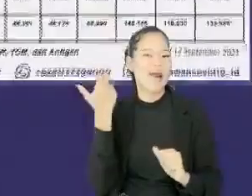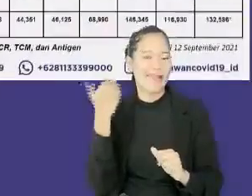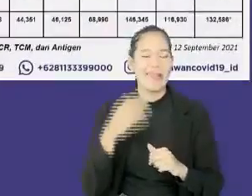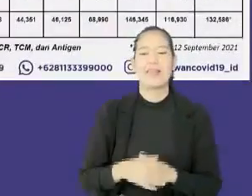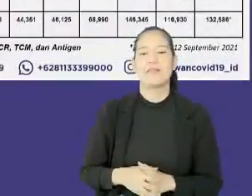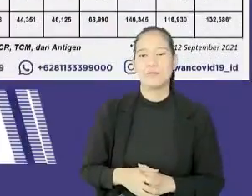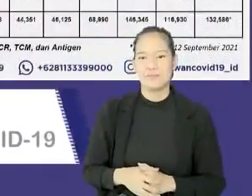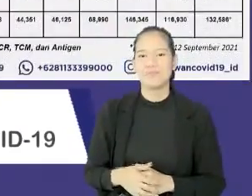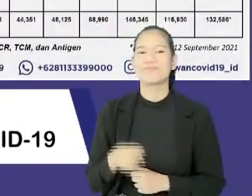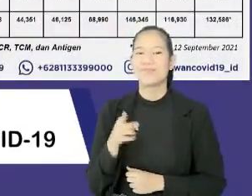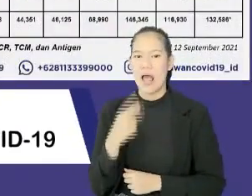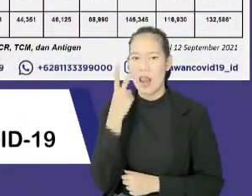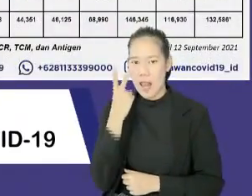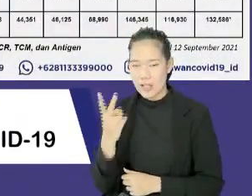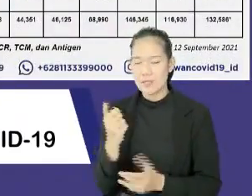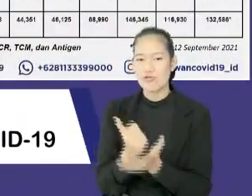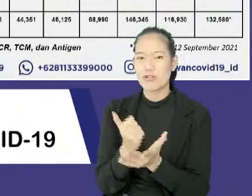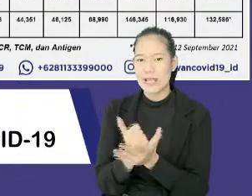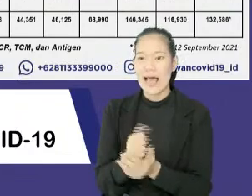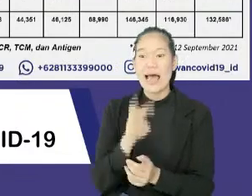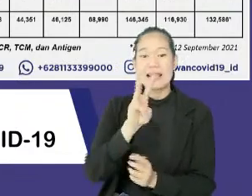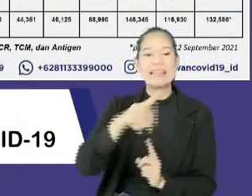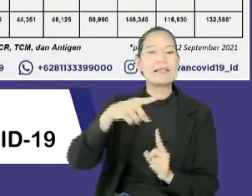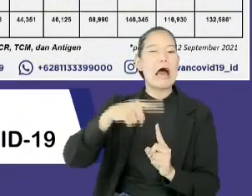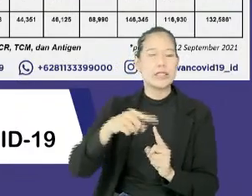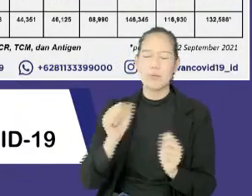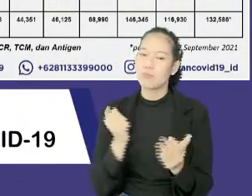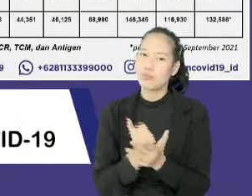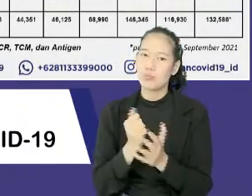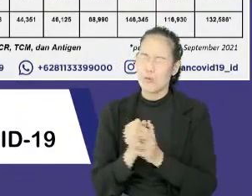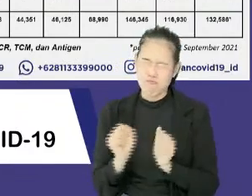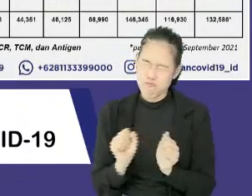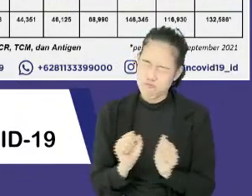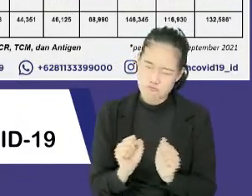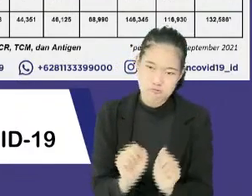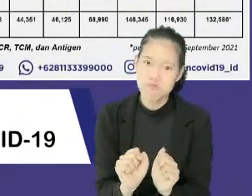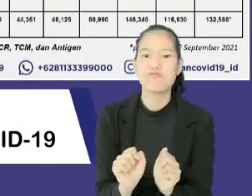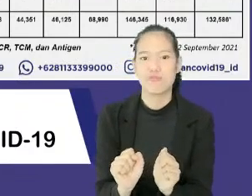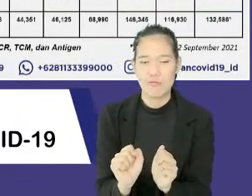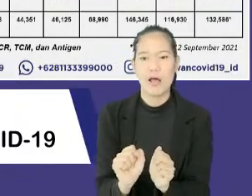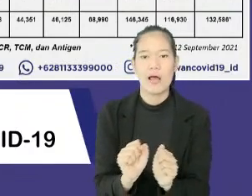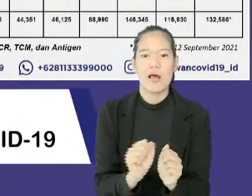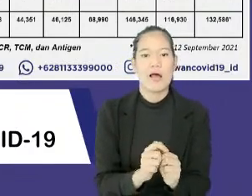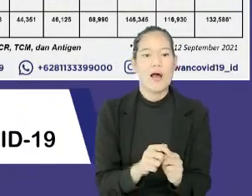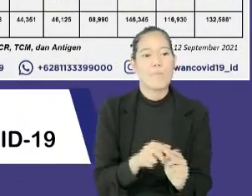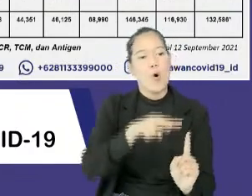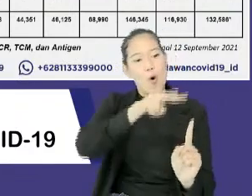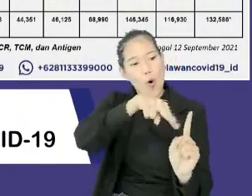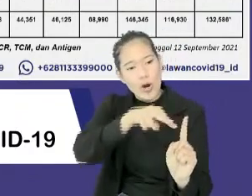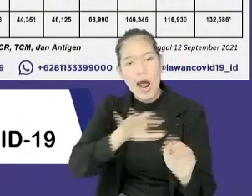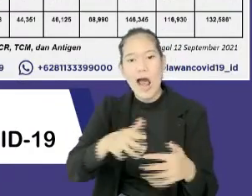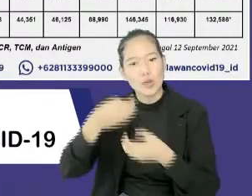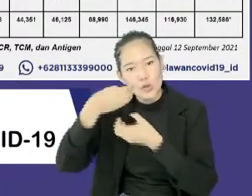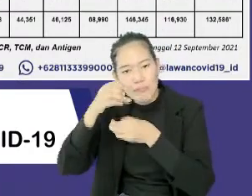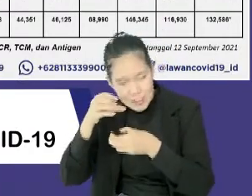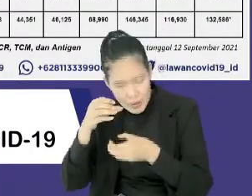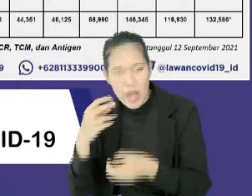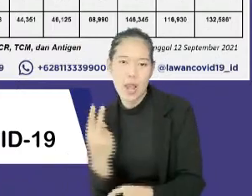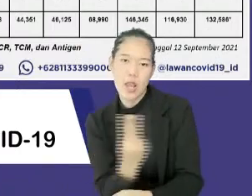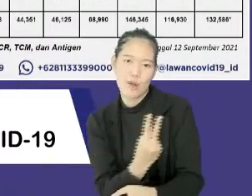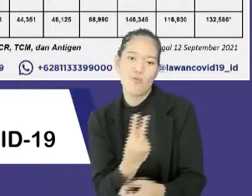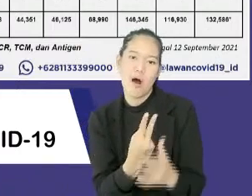2021 jadi kita lihat memang tiga TNI lagi dikencengin sebenarnya 3t baik pemeriksaan orangnya pemeriksaan